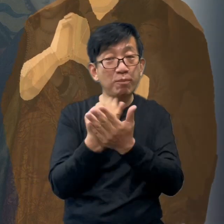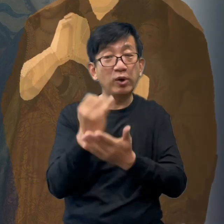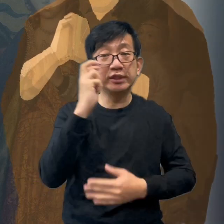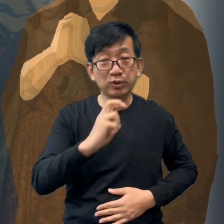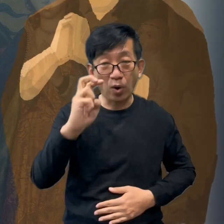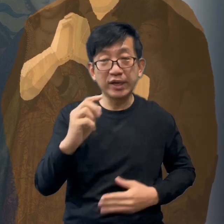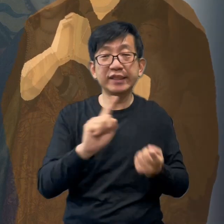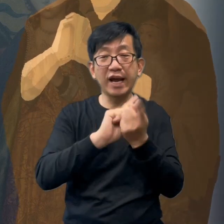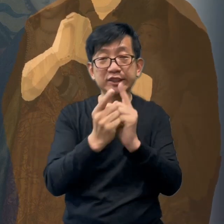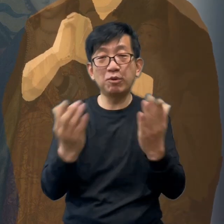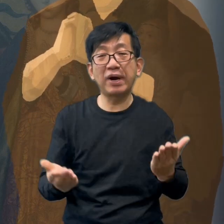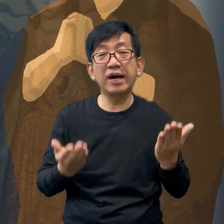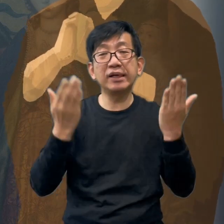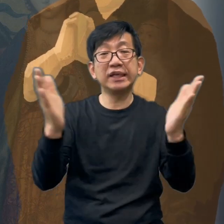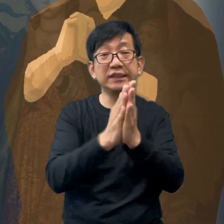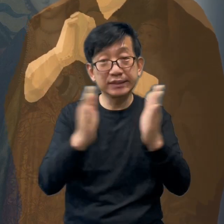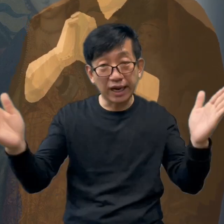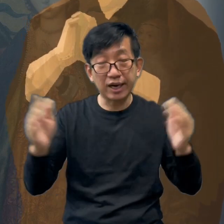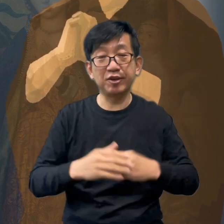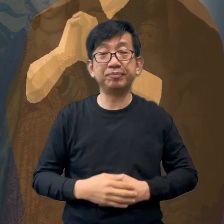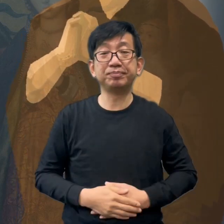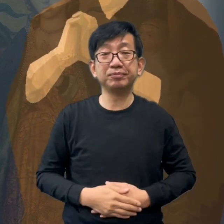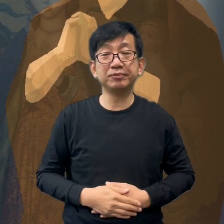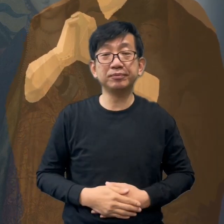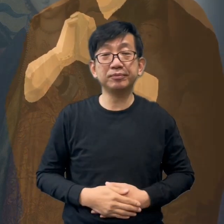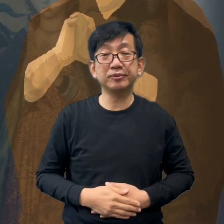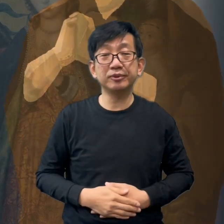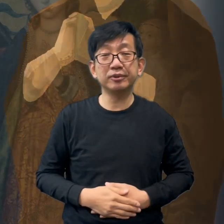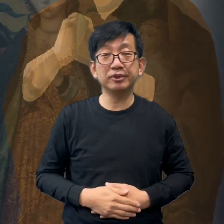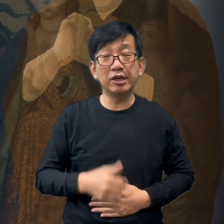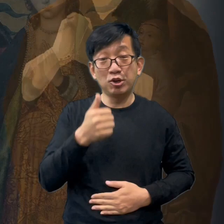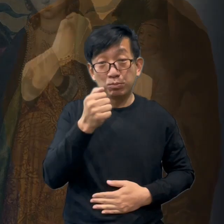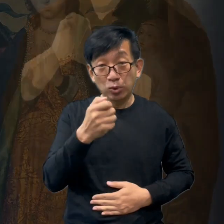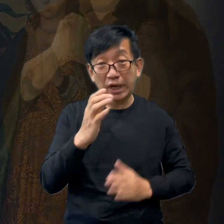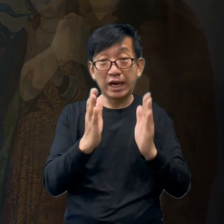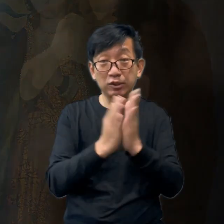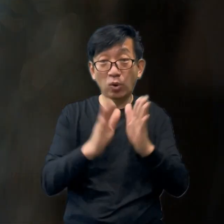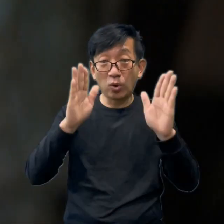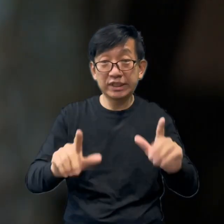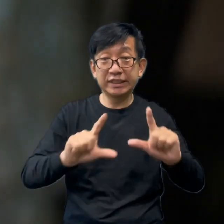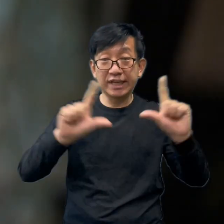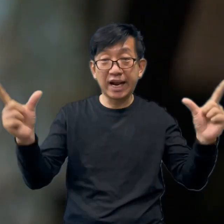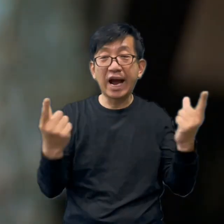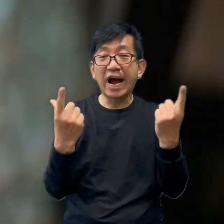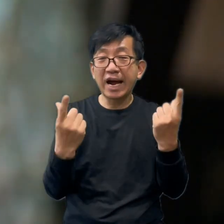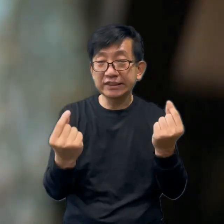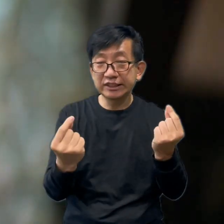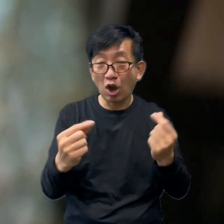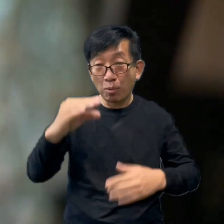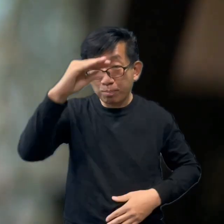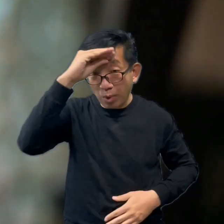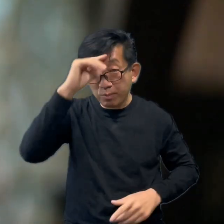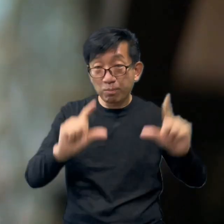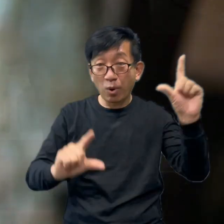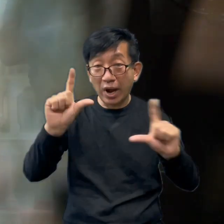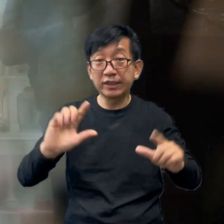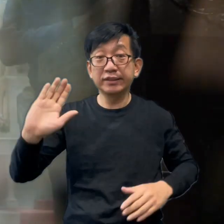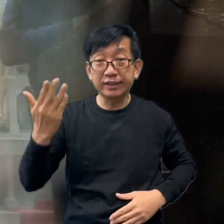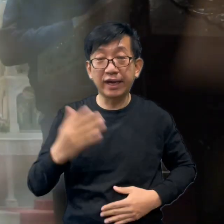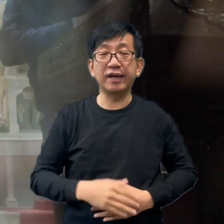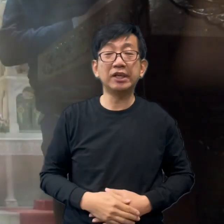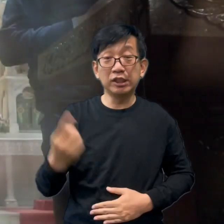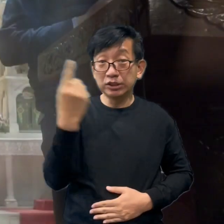즈음부터는 성모송을 대신 바치기 시작했던 것입니다. 그러다 묵주기도가 오늘날과 같은 형태를 띠게